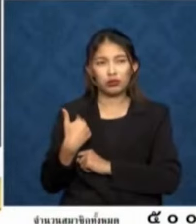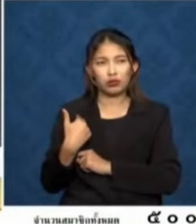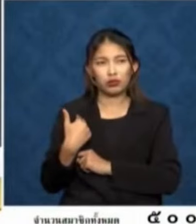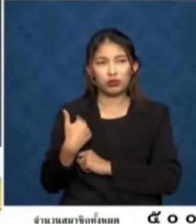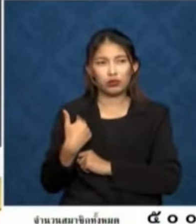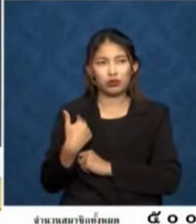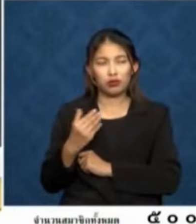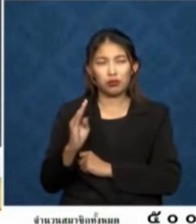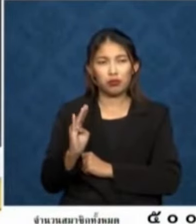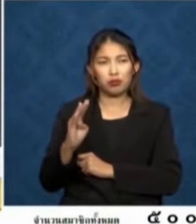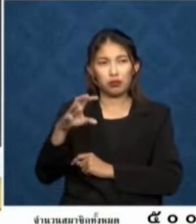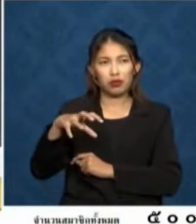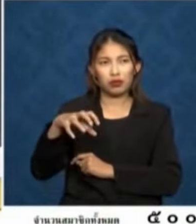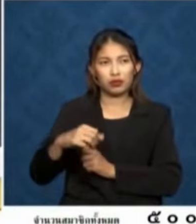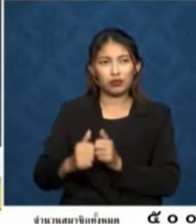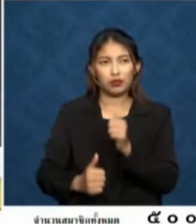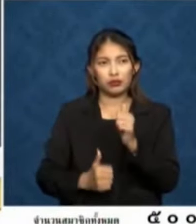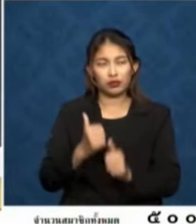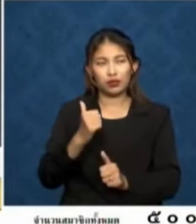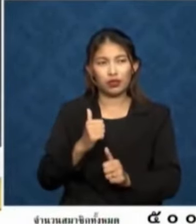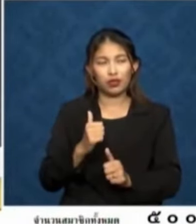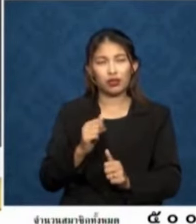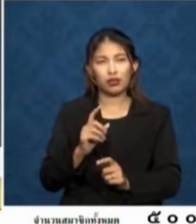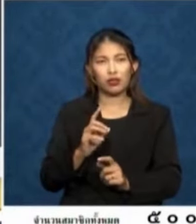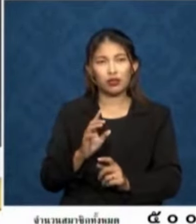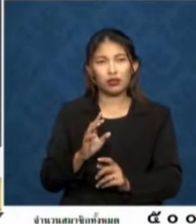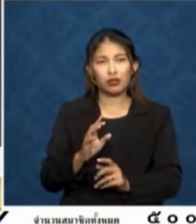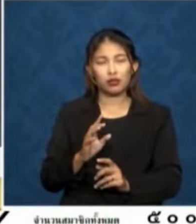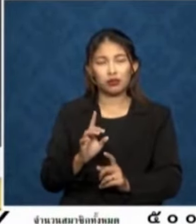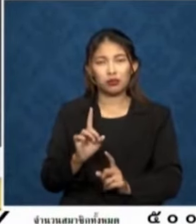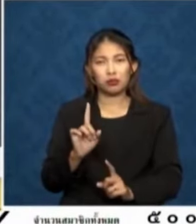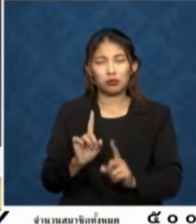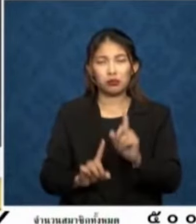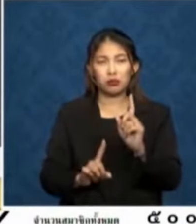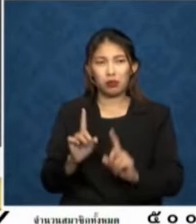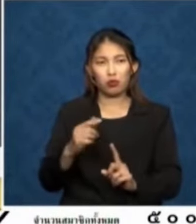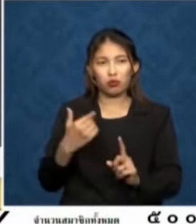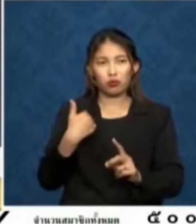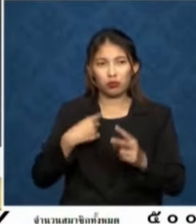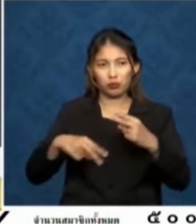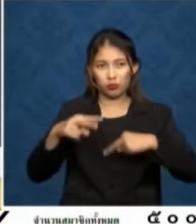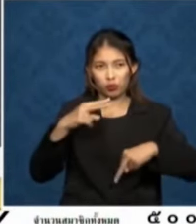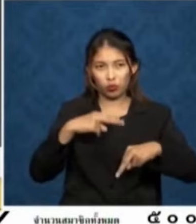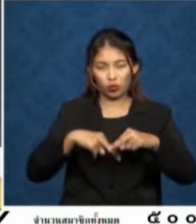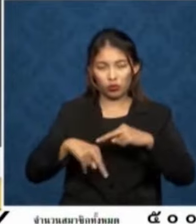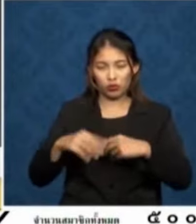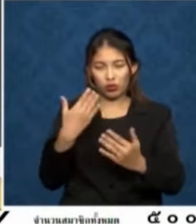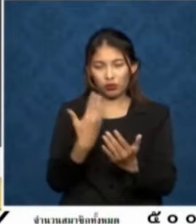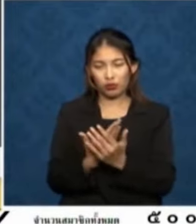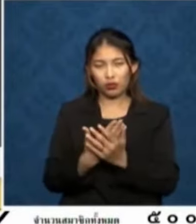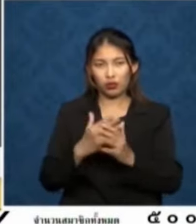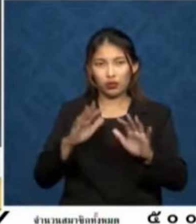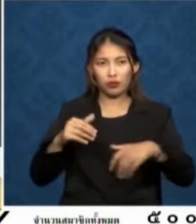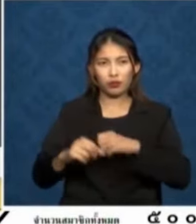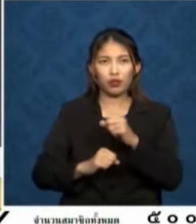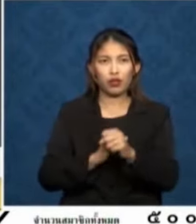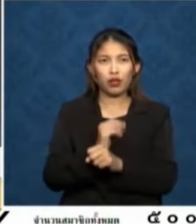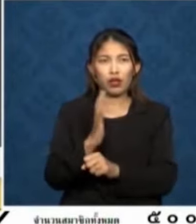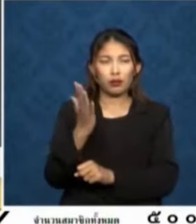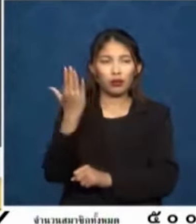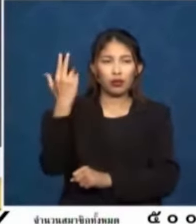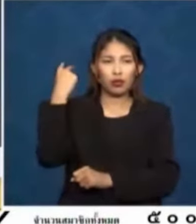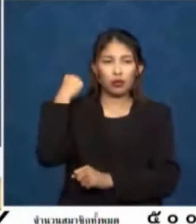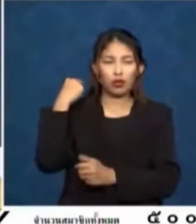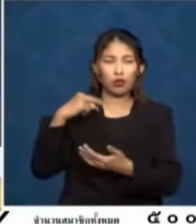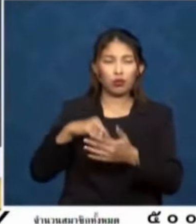บริษัทที่ชนะการประมูลนะคะตรวจสอบรายได้หลัก 5ปีย้อนหลังมีไม่ถึง 6